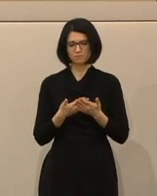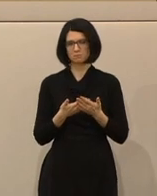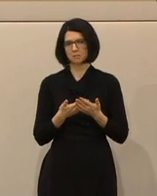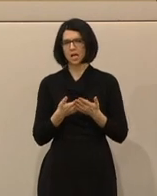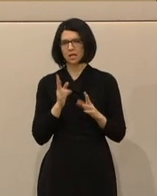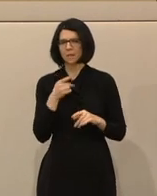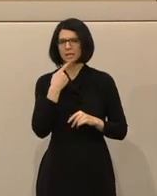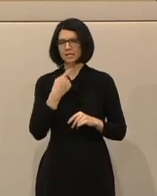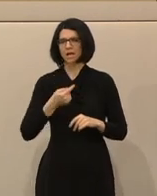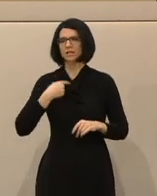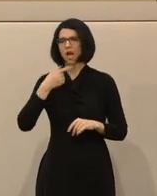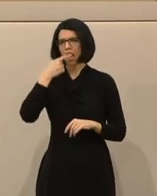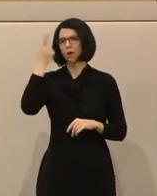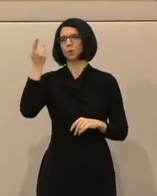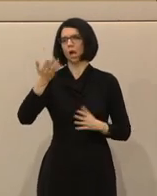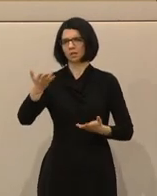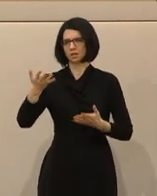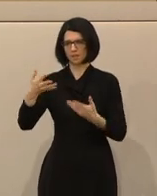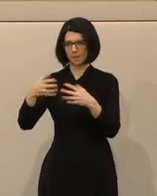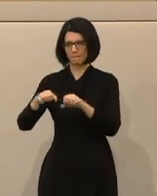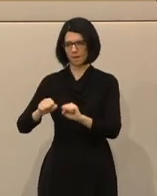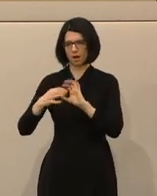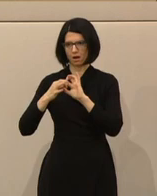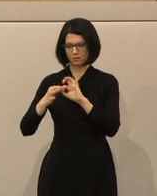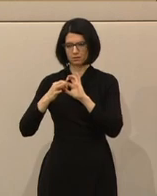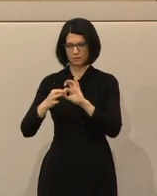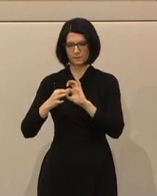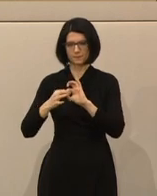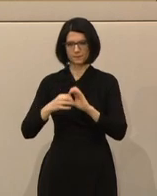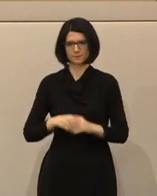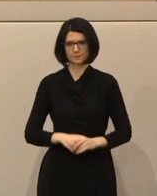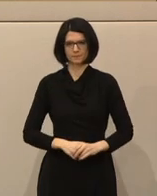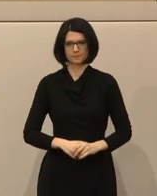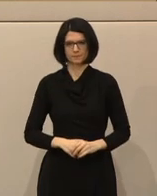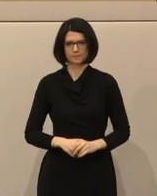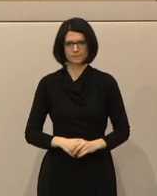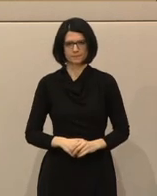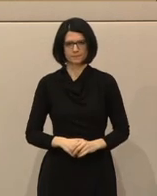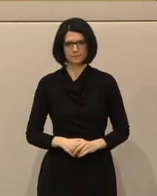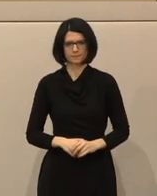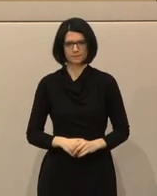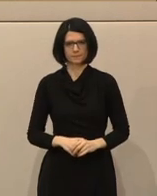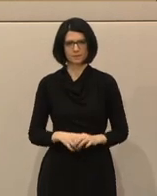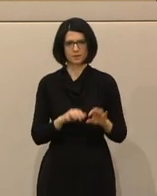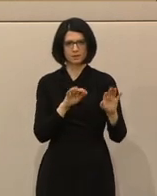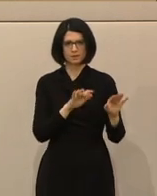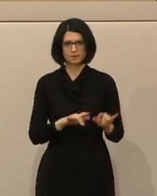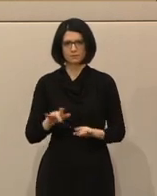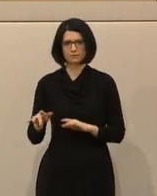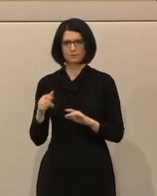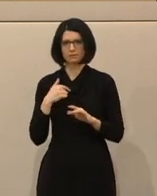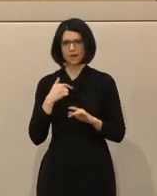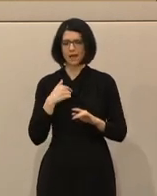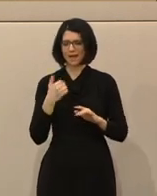der Macht nennen kann, wie mit einer offenkundig überzogenen